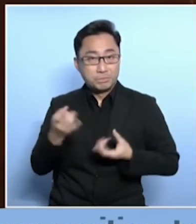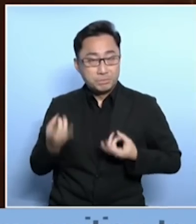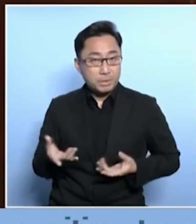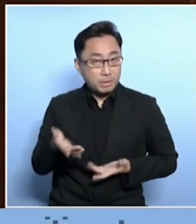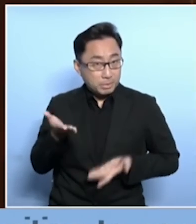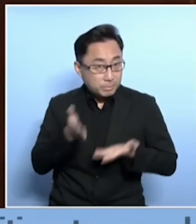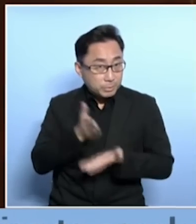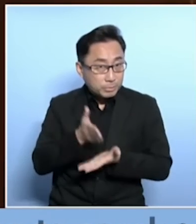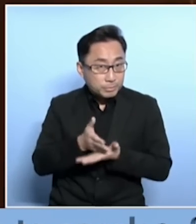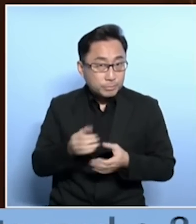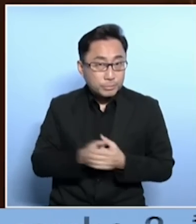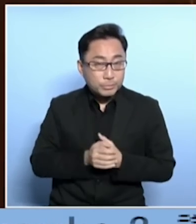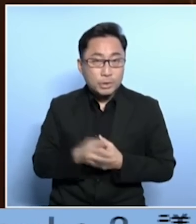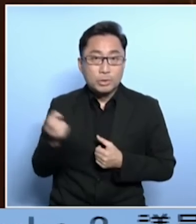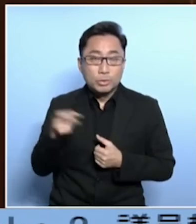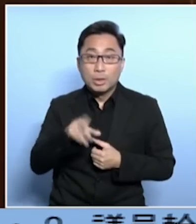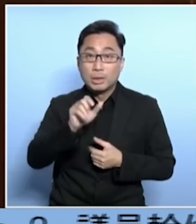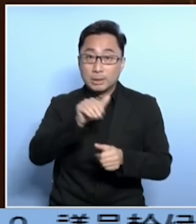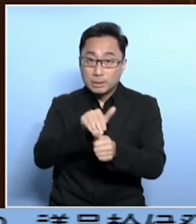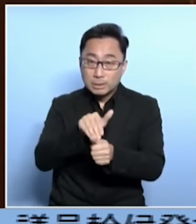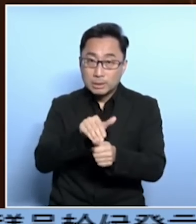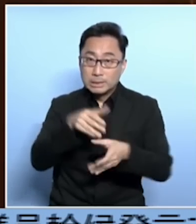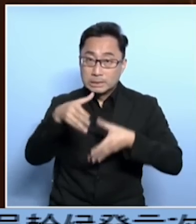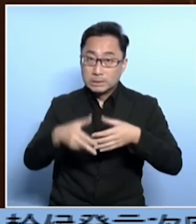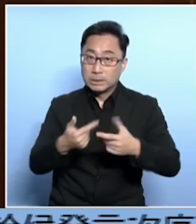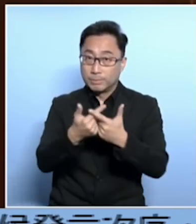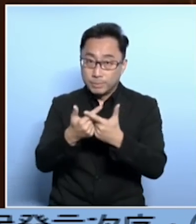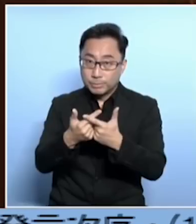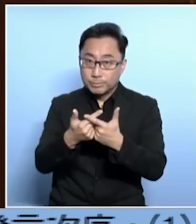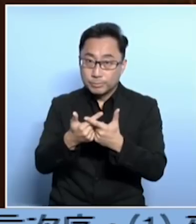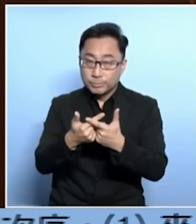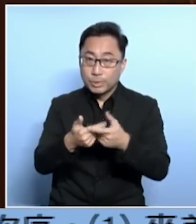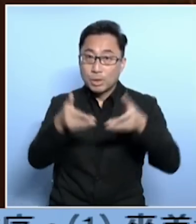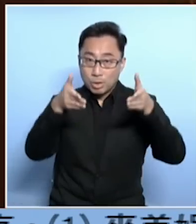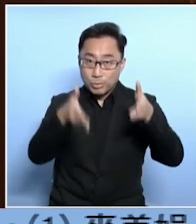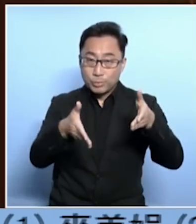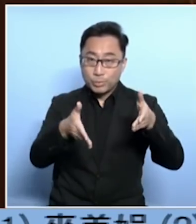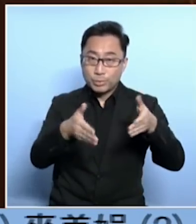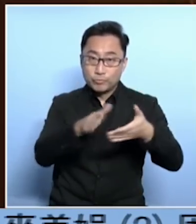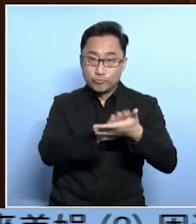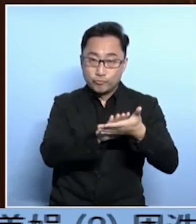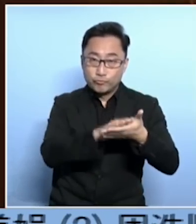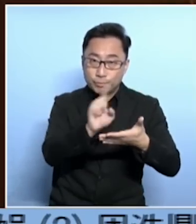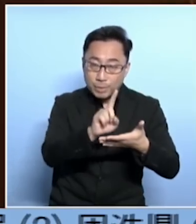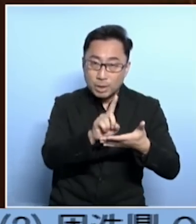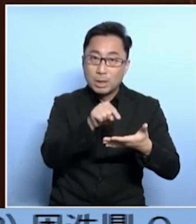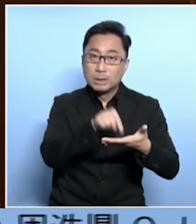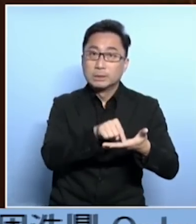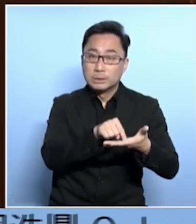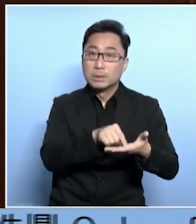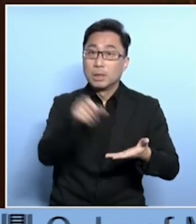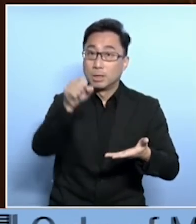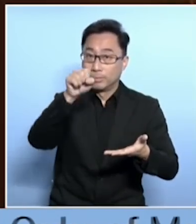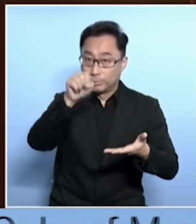各位議員，這個再次提醒大家，這個議案的辯論是針對個別事件是否同意